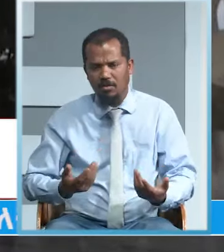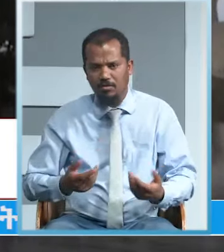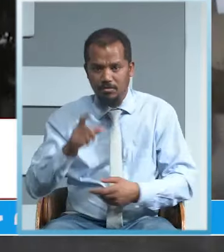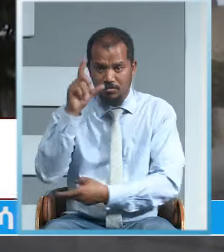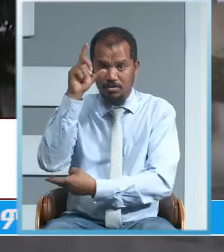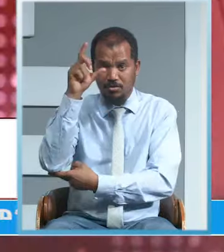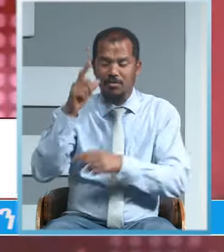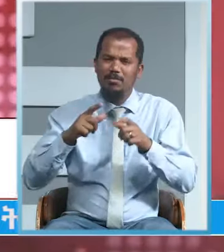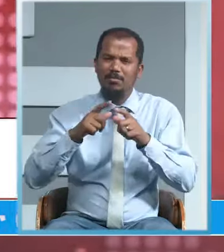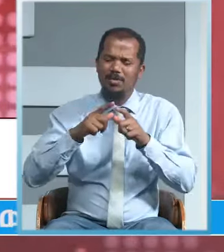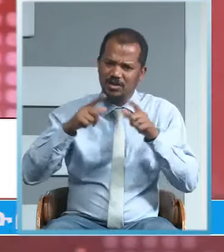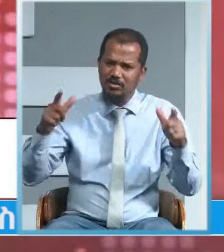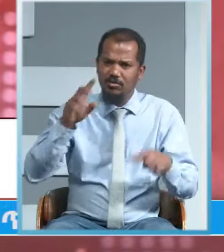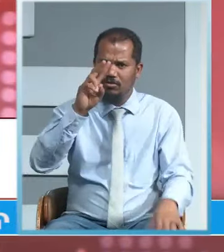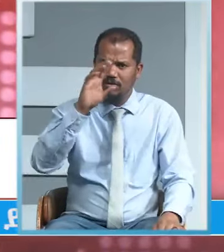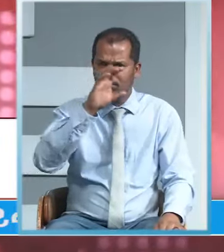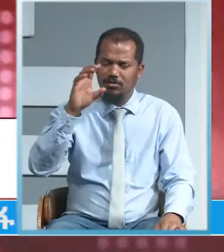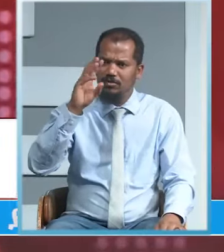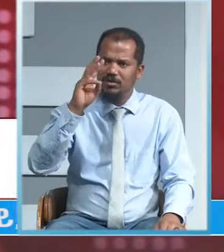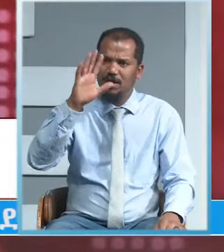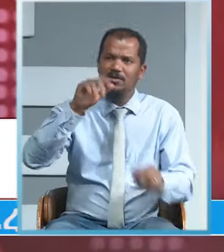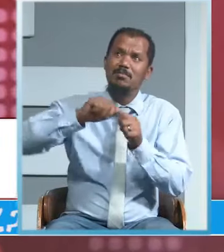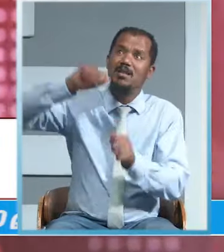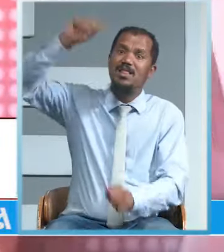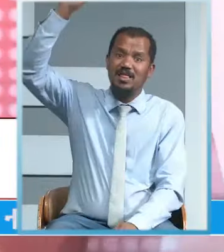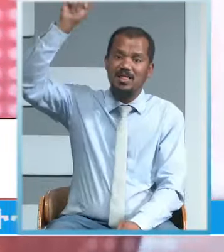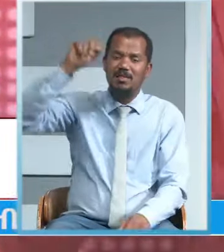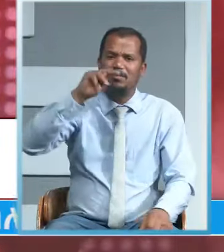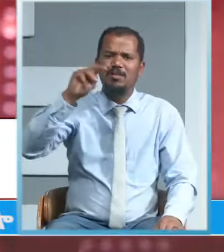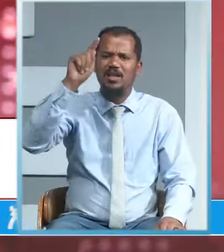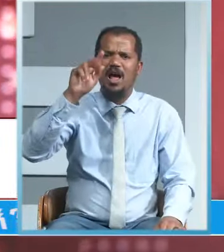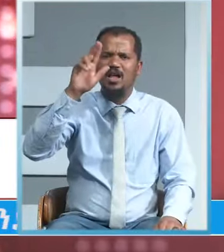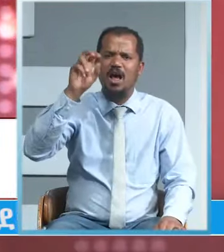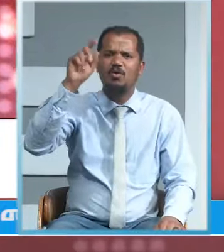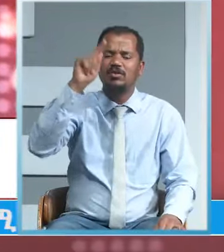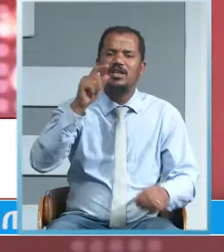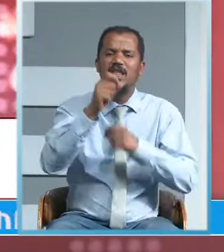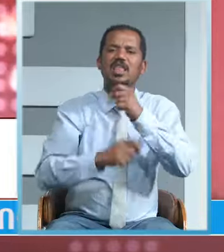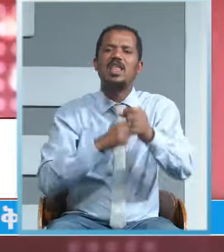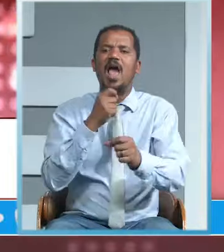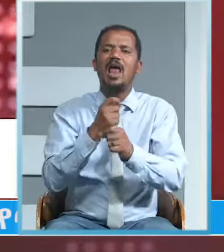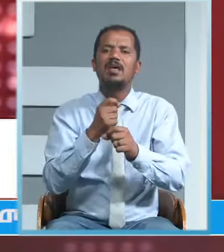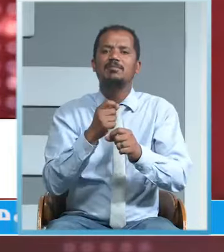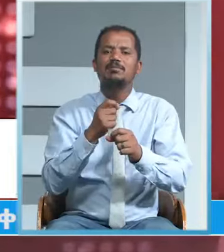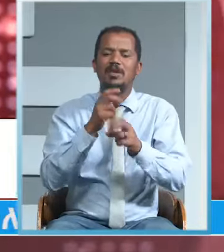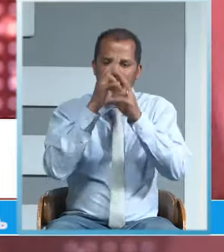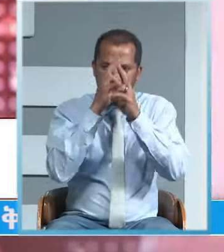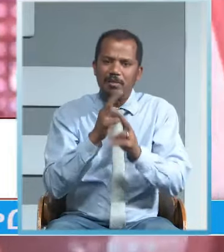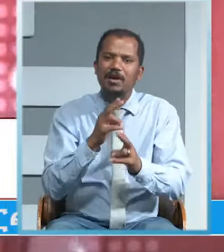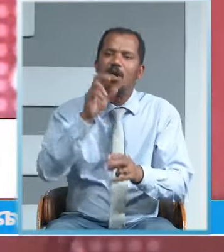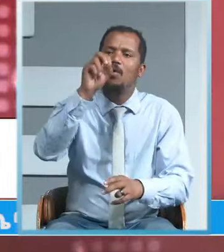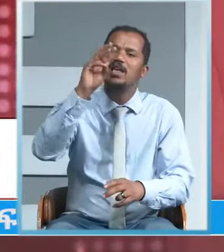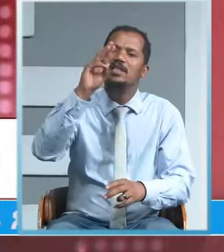መስጂዱ በረጅም 265 ሜትር ሚናራውም የዓለም ክብረ ወሰን መያዙ ነው